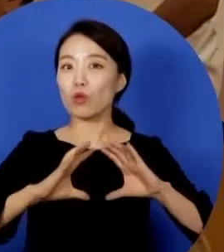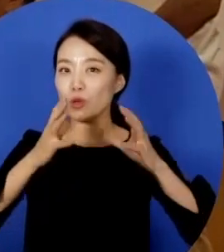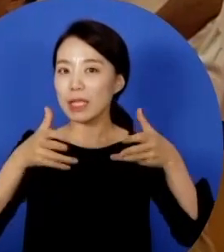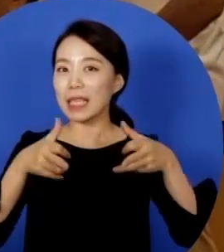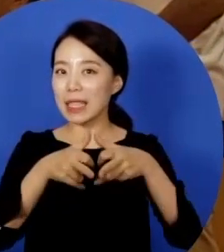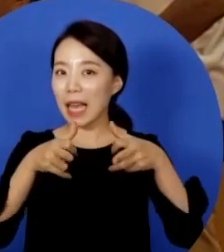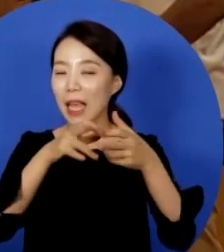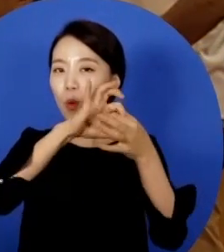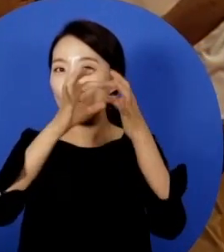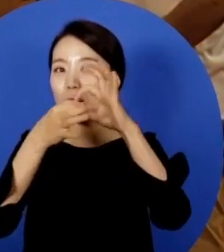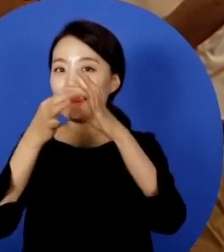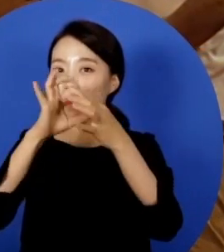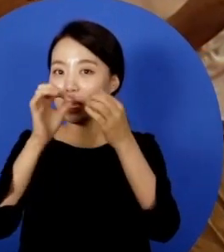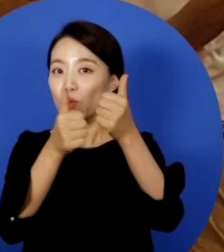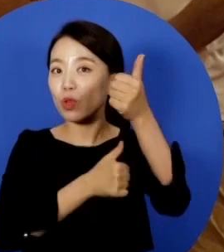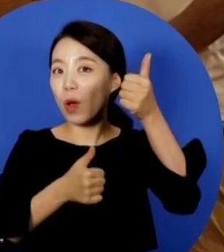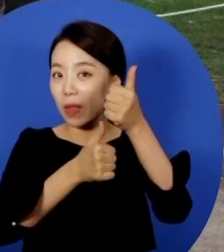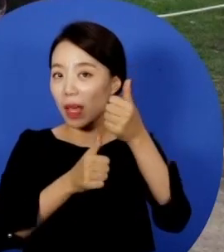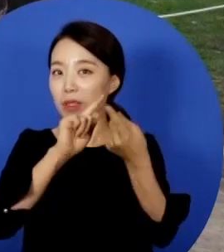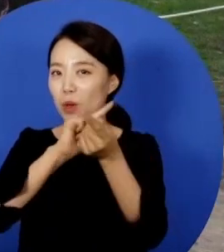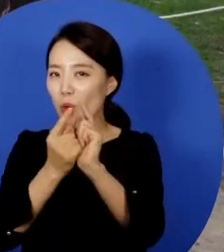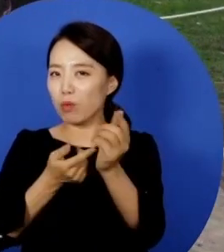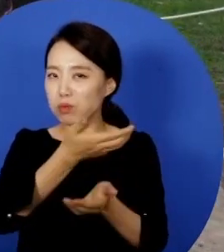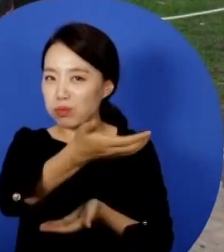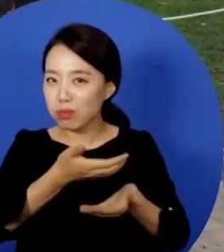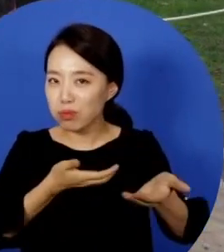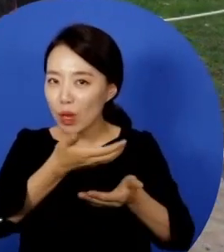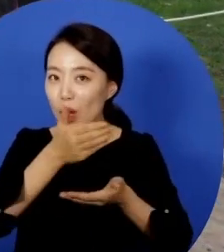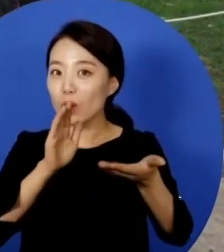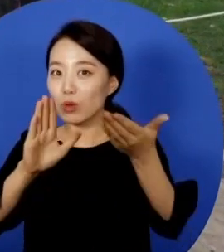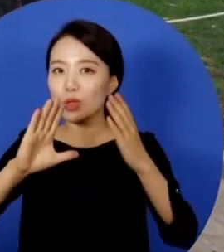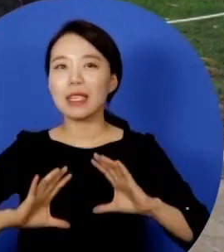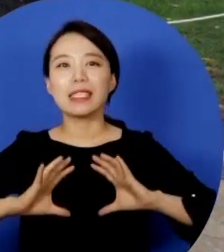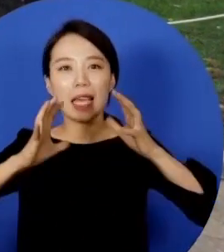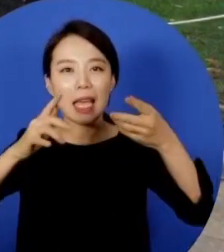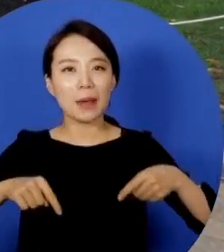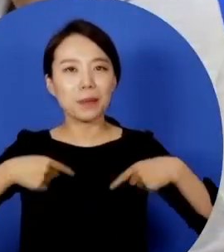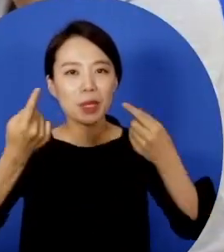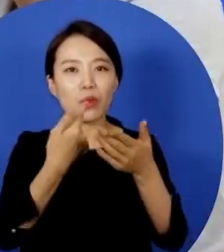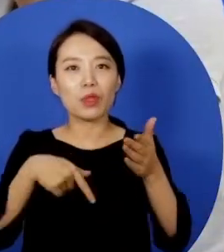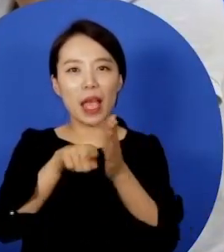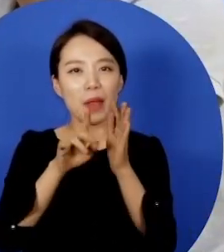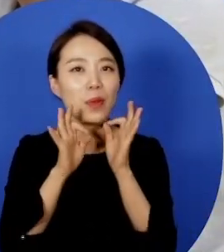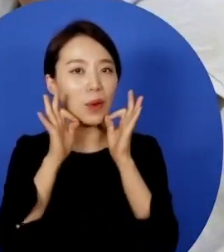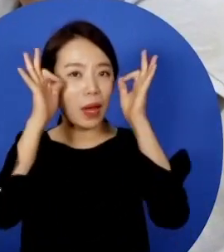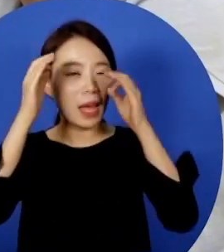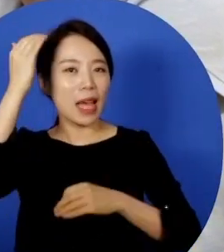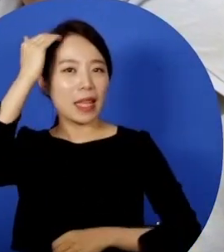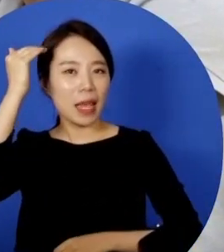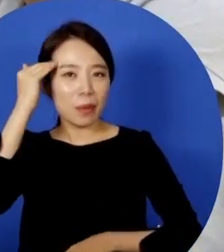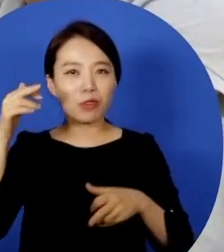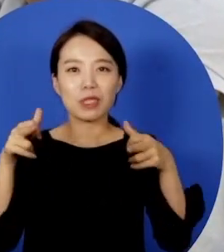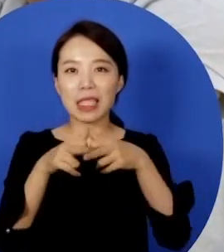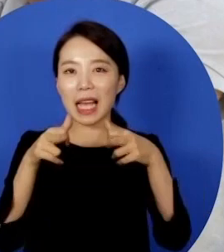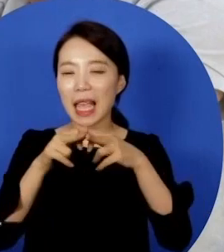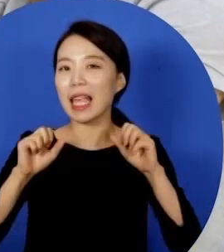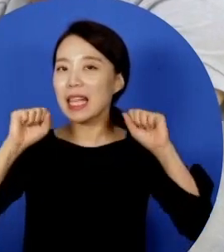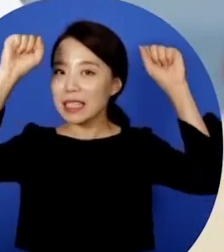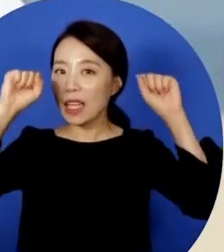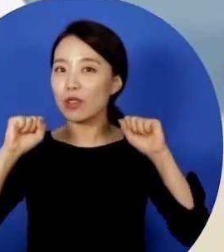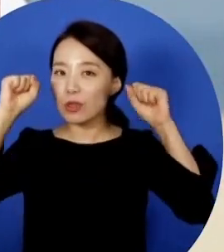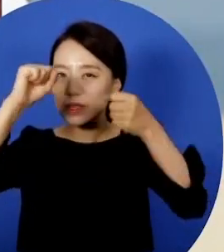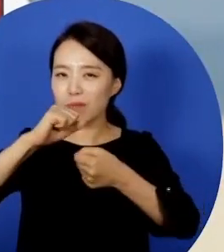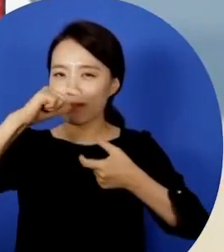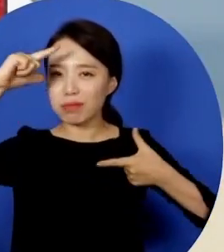또 국제장애인 올림픽위원회와의 지속적인 교류로 세계 진출의 기회를 확대하여 대한민국 장애인